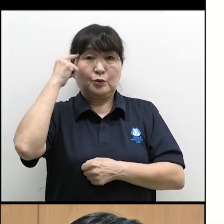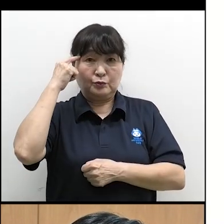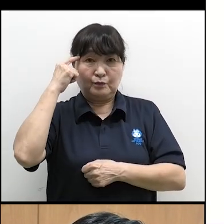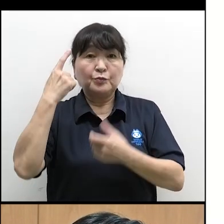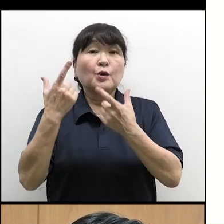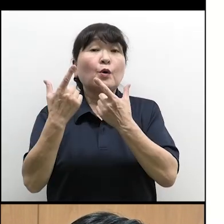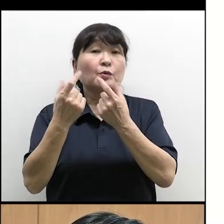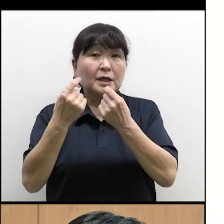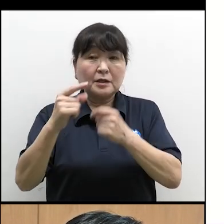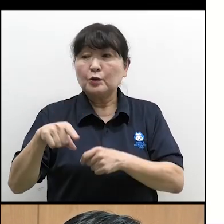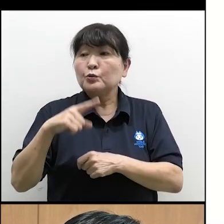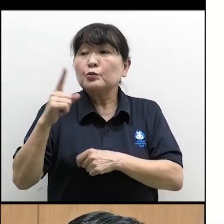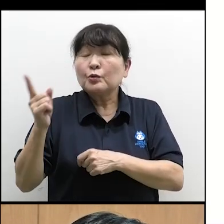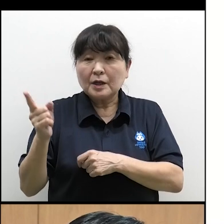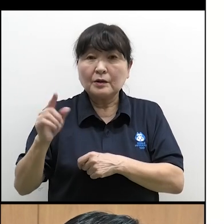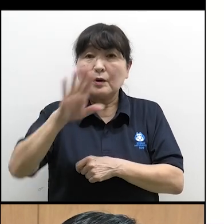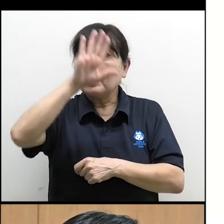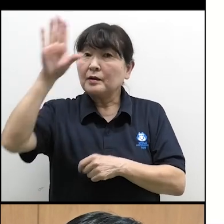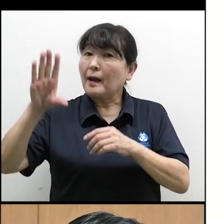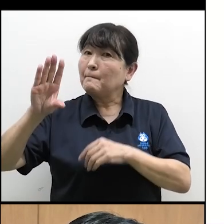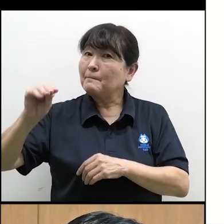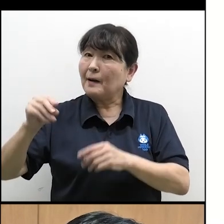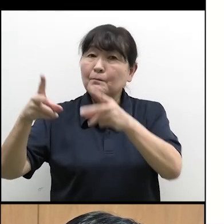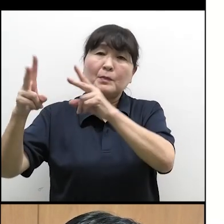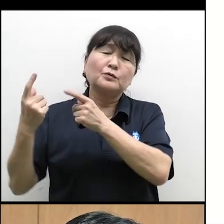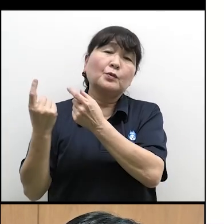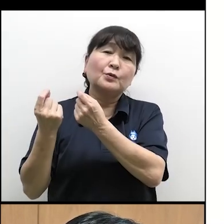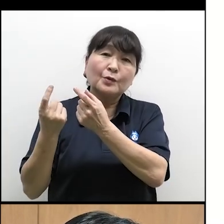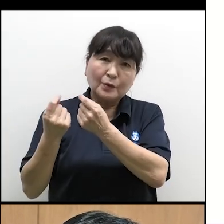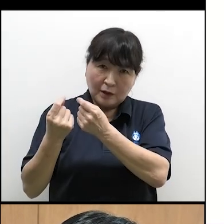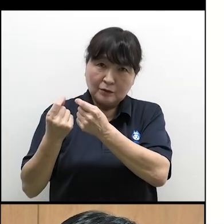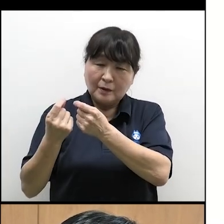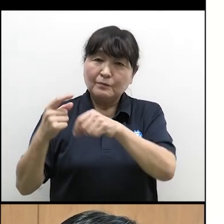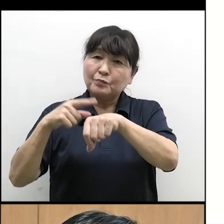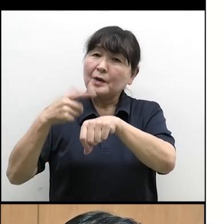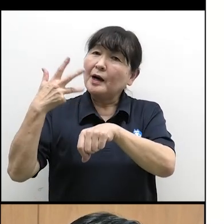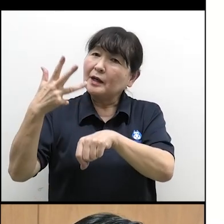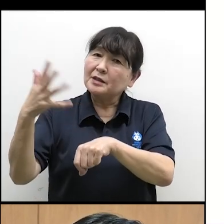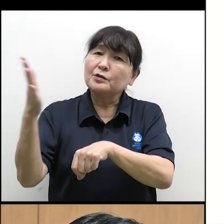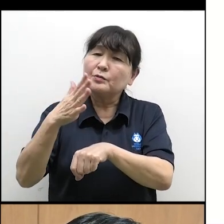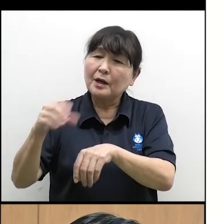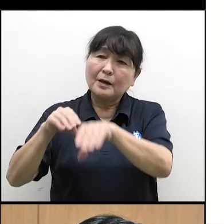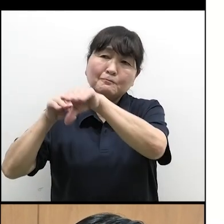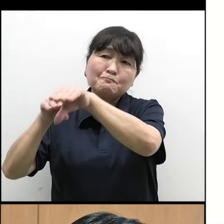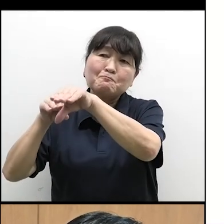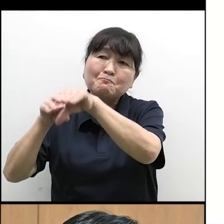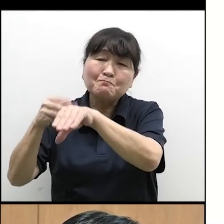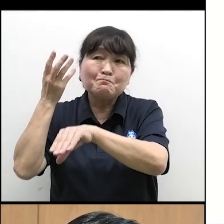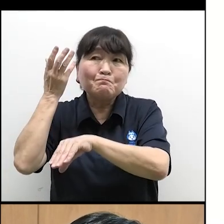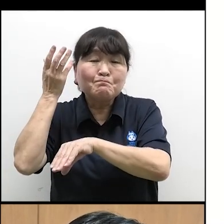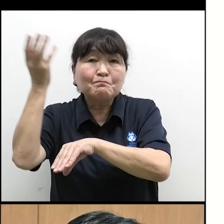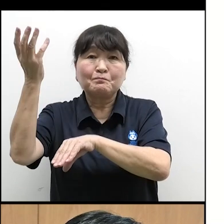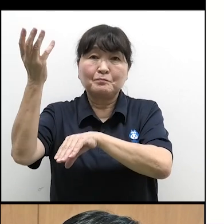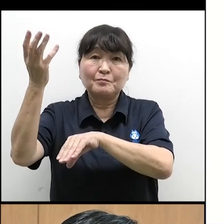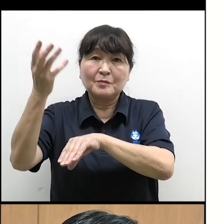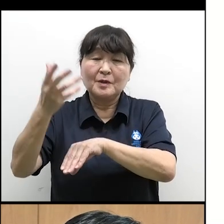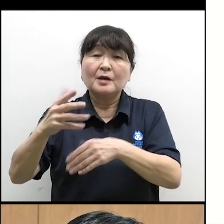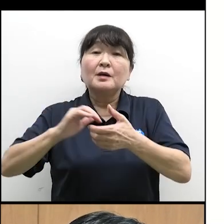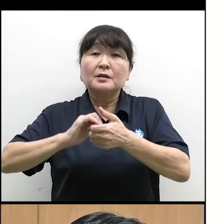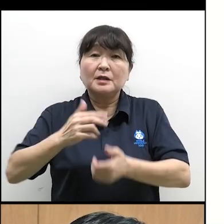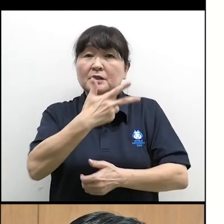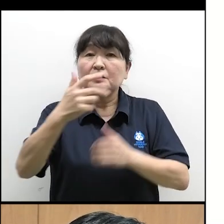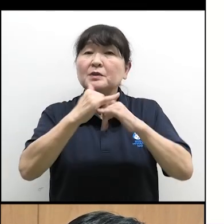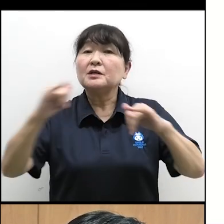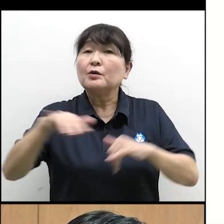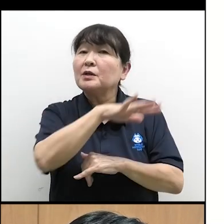この8時台の時間帯がですね、最も渋滞が生じやすい時間となっておりますので、ぜひ市民の皆さん、企業の皆さ